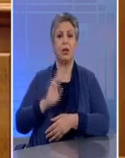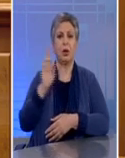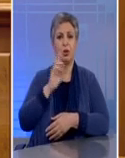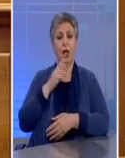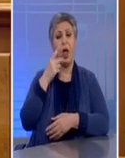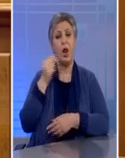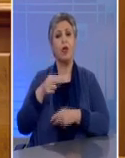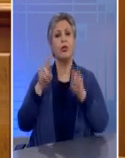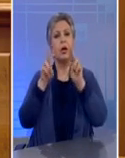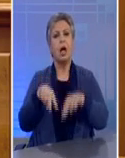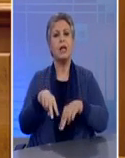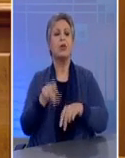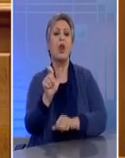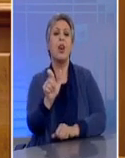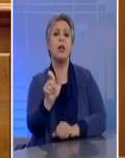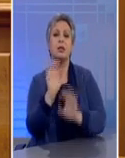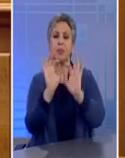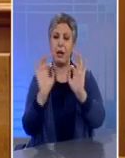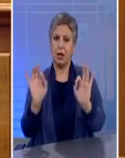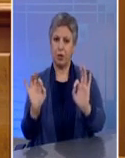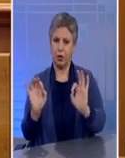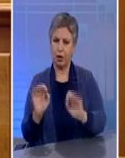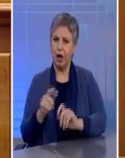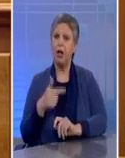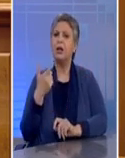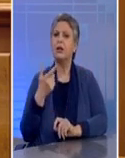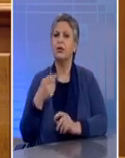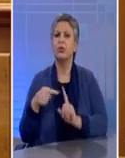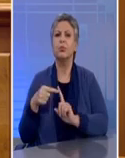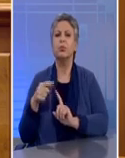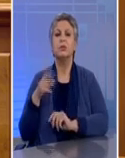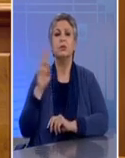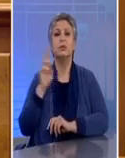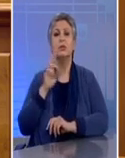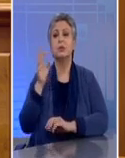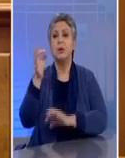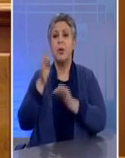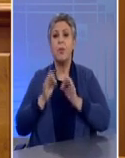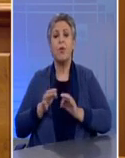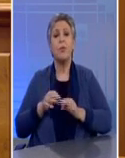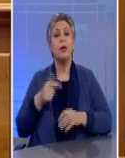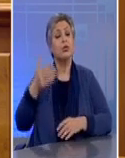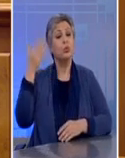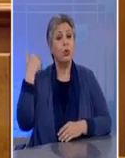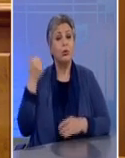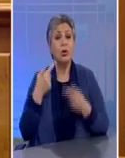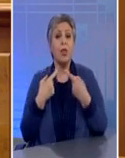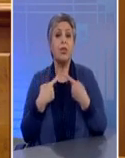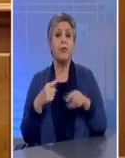πρώτοι αυτοί πήγαν και αναγνώρισαν τη λέξη Μακεδονία. Μάλιστα ο Ρώσος μου είπε ότι όταν το κάναμε ήταν διαφορετικές